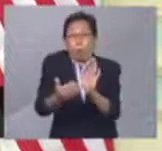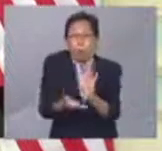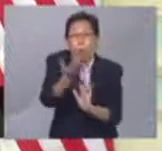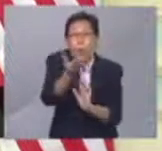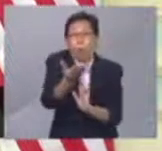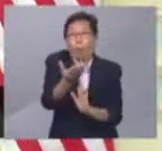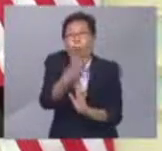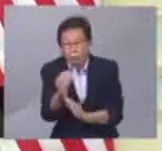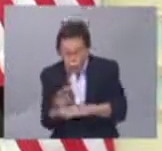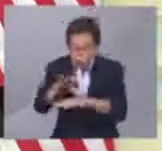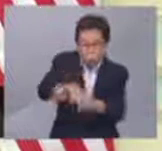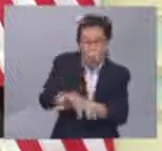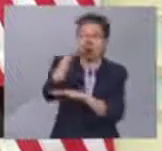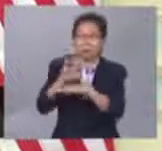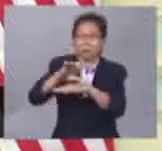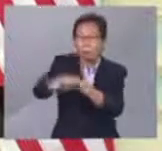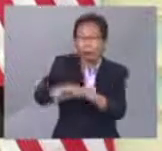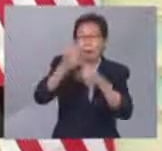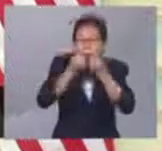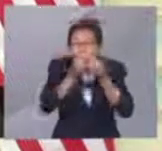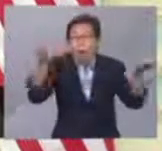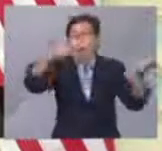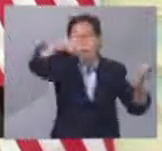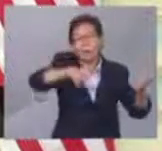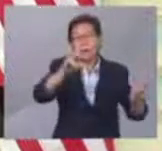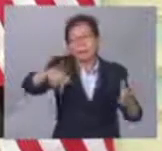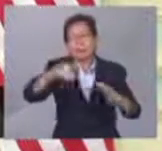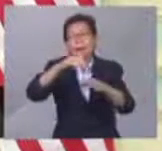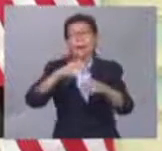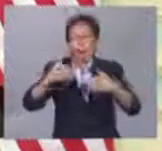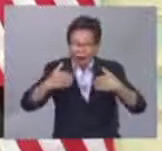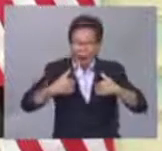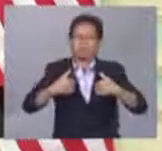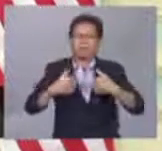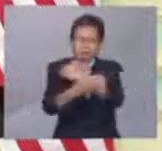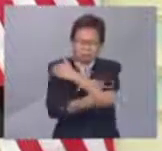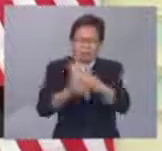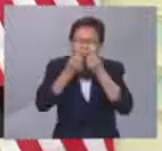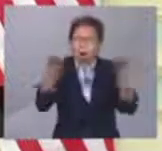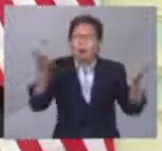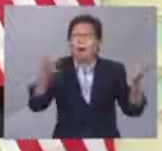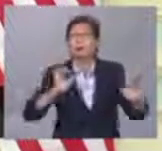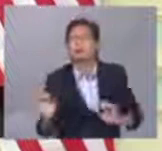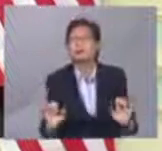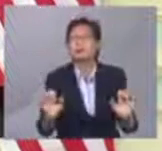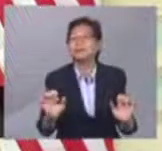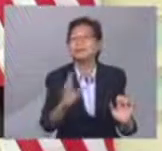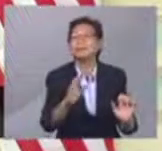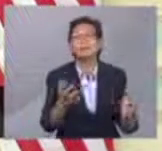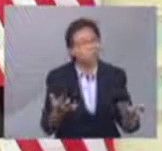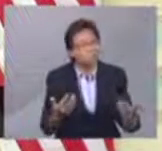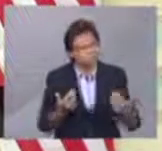mereka terpaksa bukan saja mengisytiharkan PKP, ada negara yang mengisytiharkan darurat dan sebagainya,